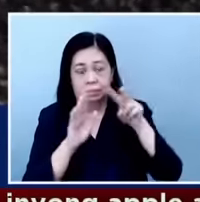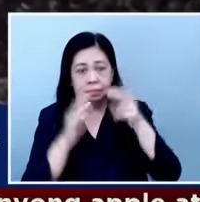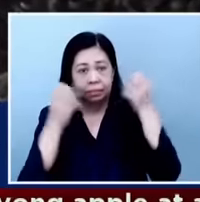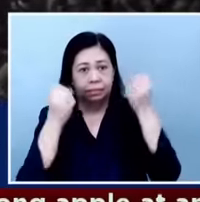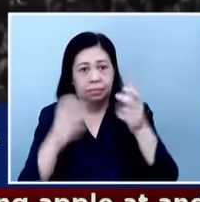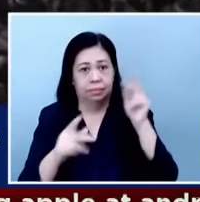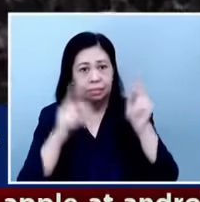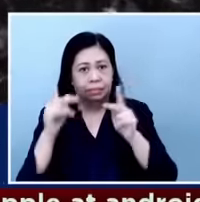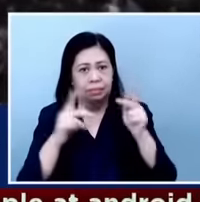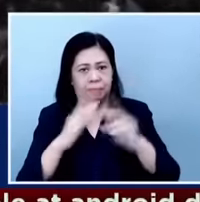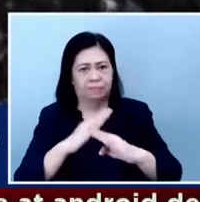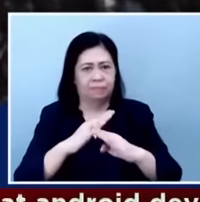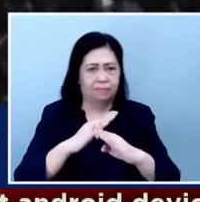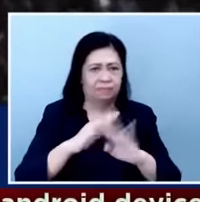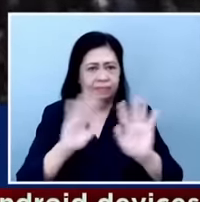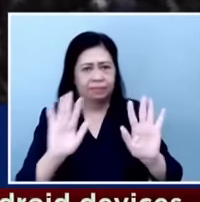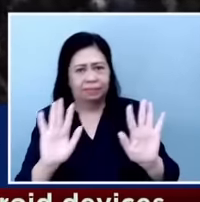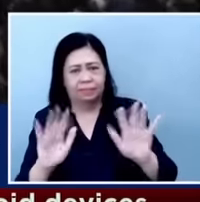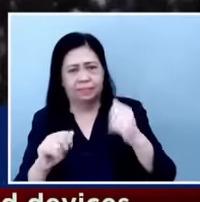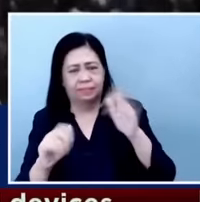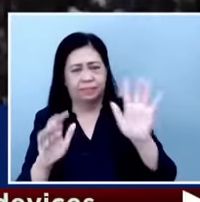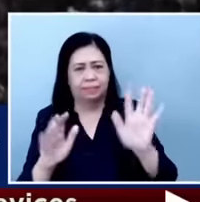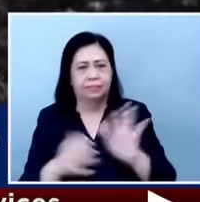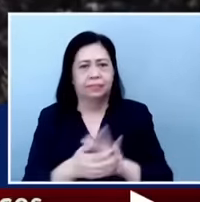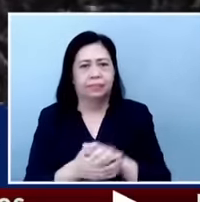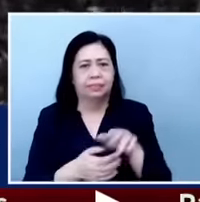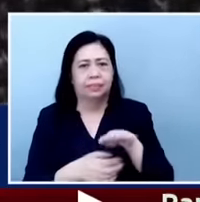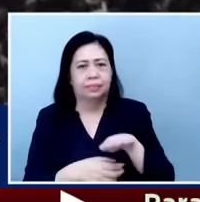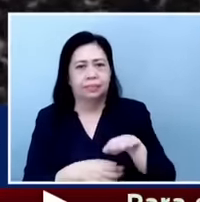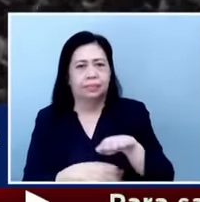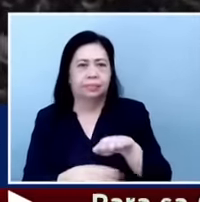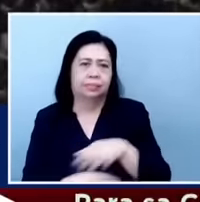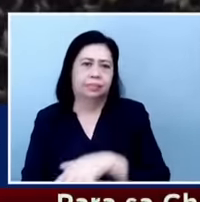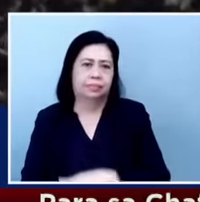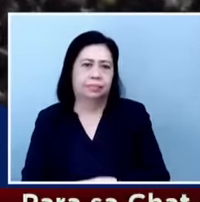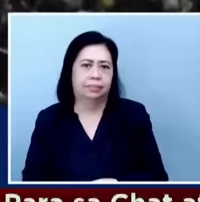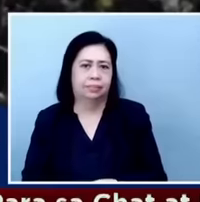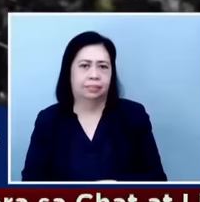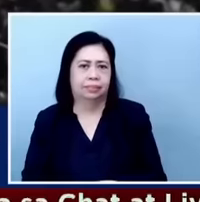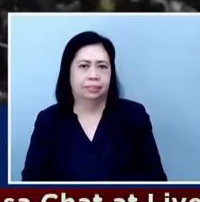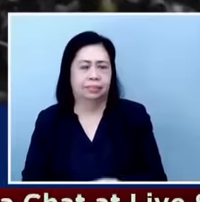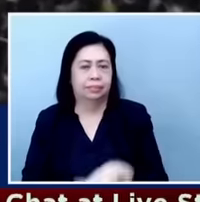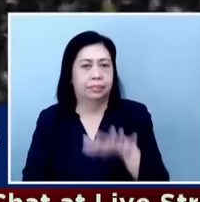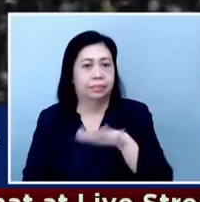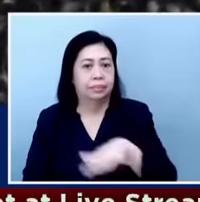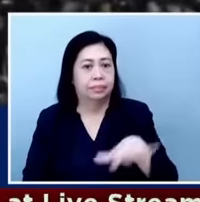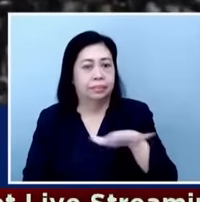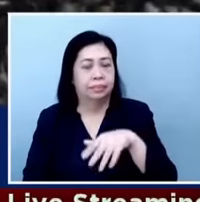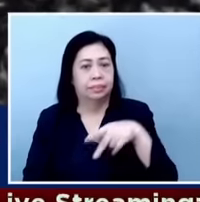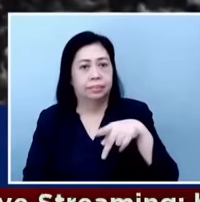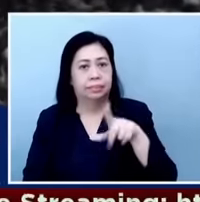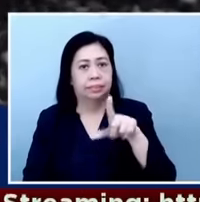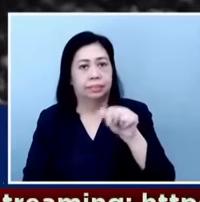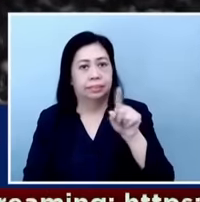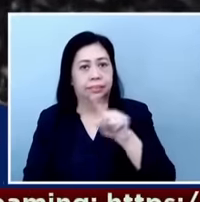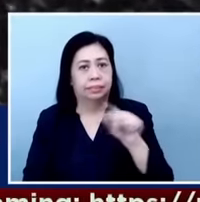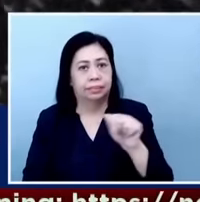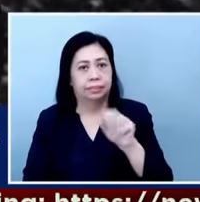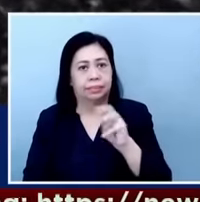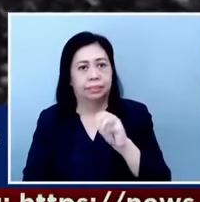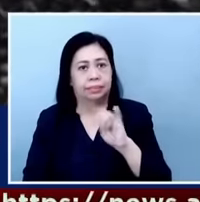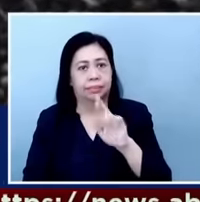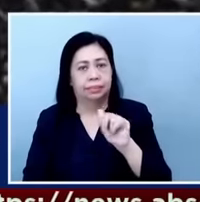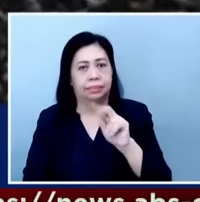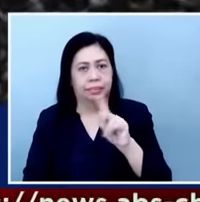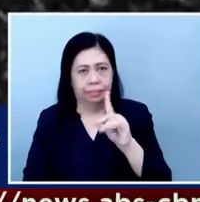na humaharang sa andas ng poong Nazareno. Nasa may area na ho siya ng Plaza Miranda. Nasa may area